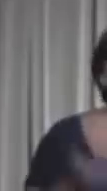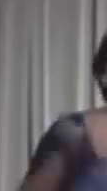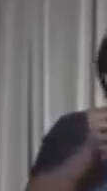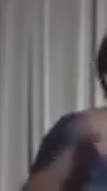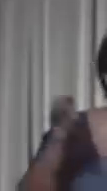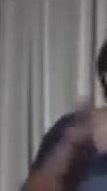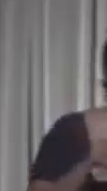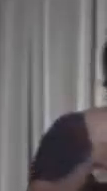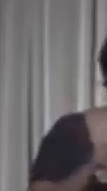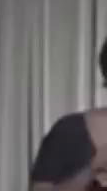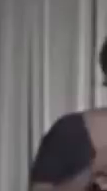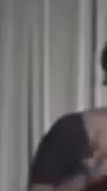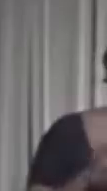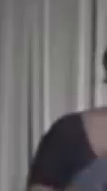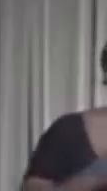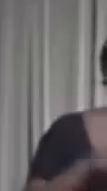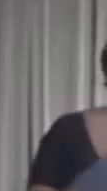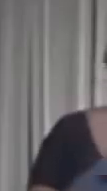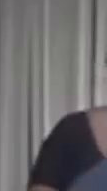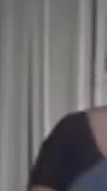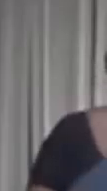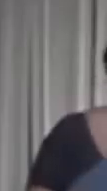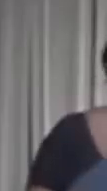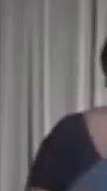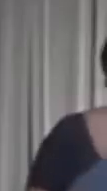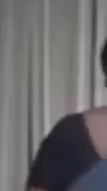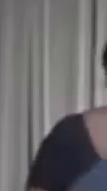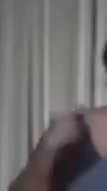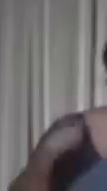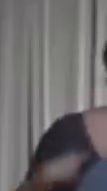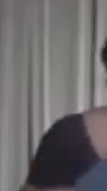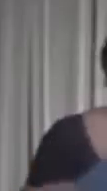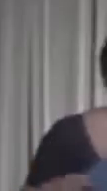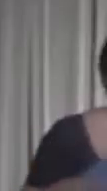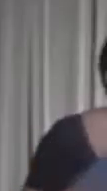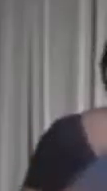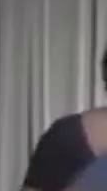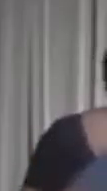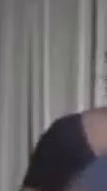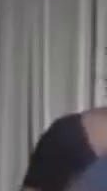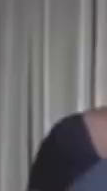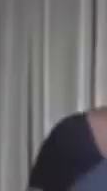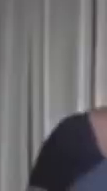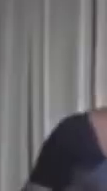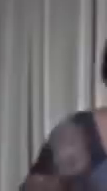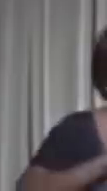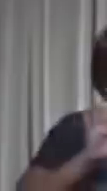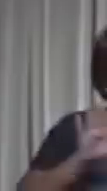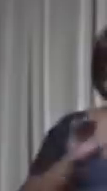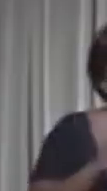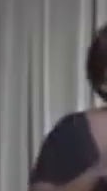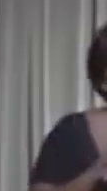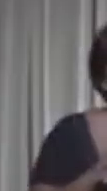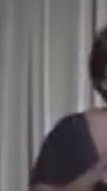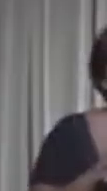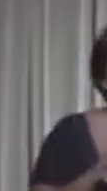மஹிந்த ராஜபக்ச ஜனாதிபதி அவர்களாக இருந்த 9 வருட கால அந்த அரசாங்கத்தையும் இந்த 2 வருட காலத்திலே அவரிடம் இருந்த அதிகாரங்களை எல்லாம் நீங்கள்